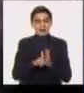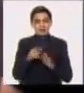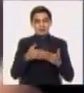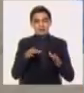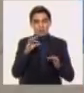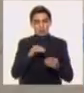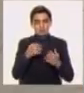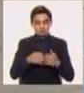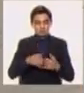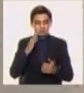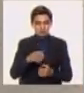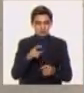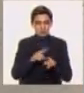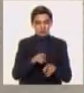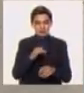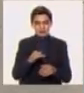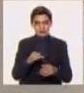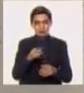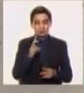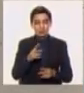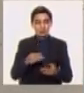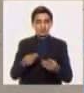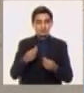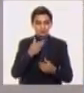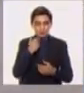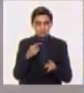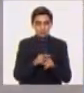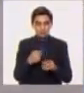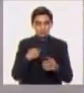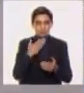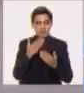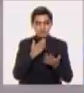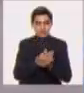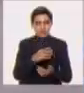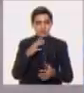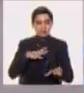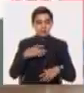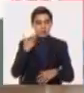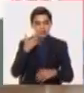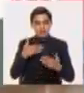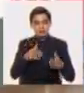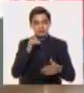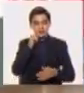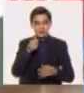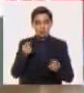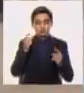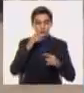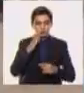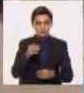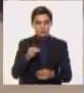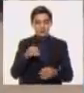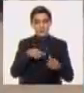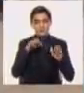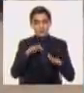қайта есептелетін болады. Жалғалу құны төлемегендерден сұралып жатыр екен. Базардың қашан ашылатыны ертең белгілі болады. Ал орын үшін ақы